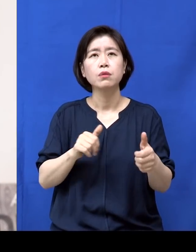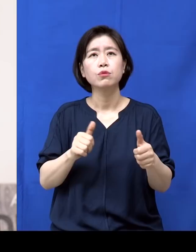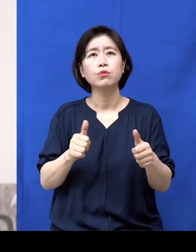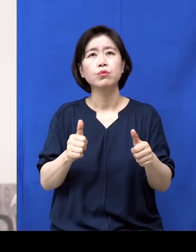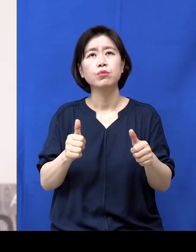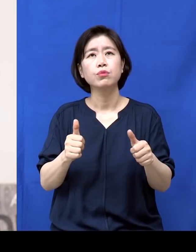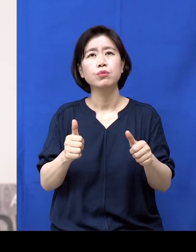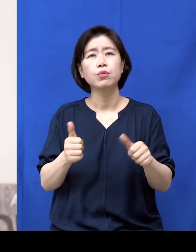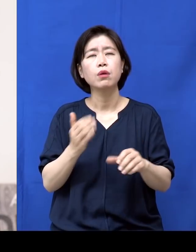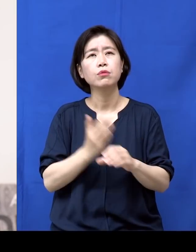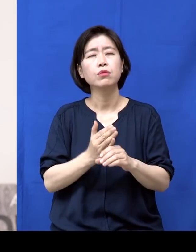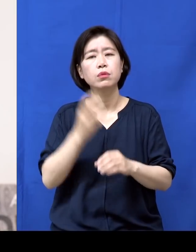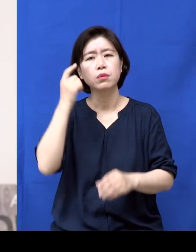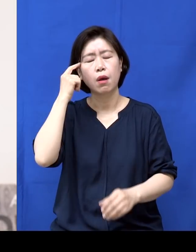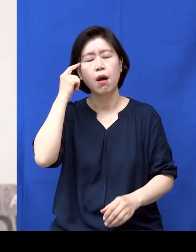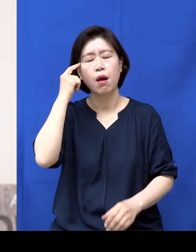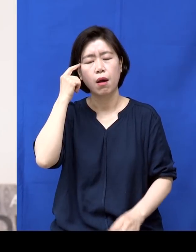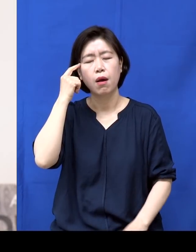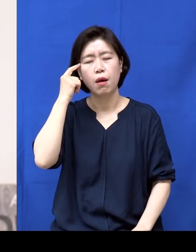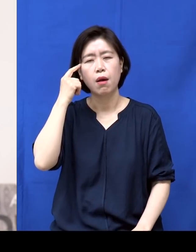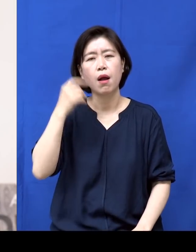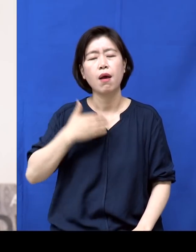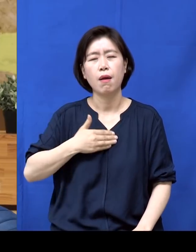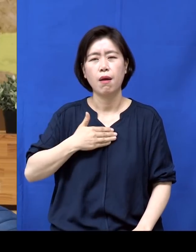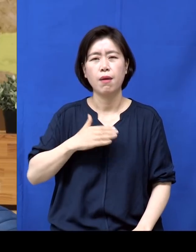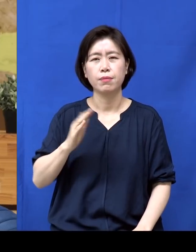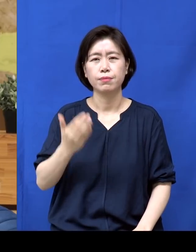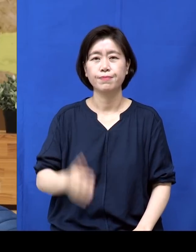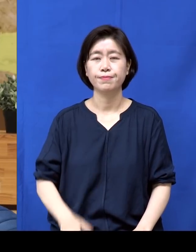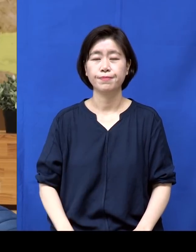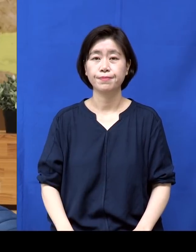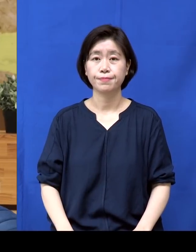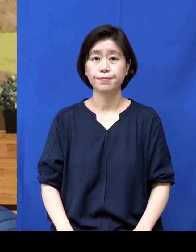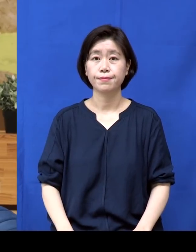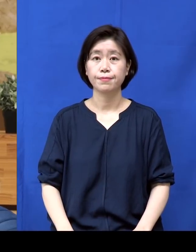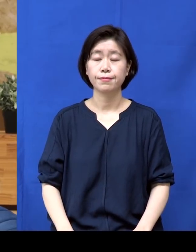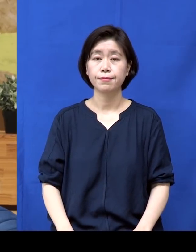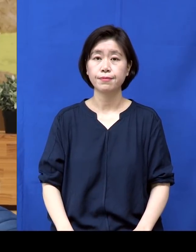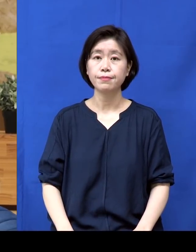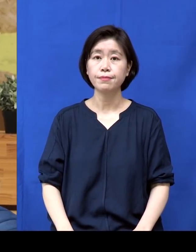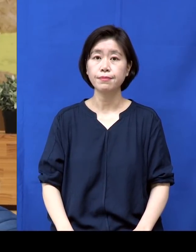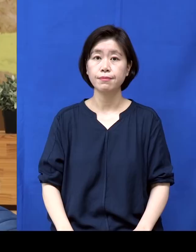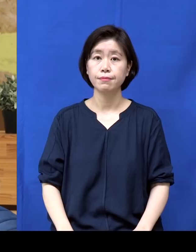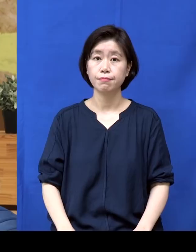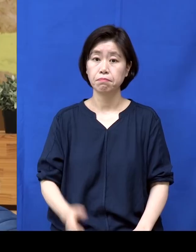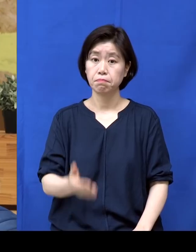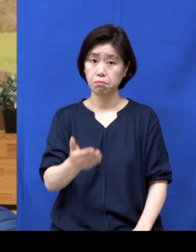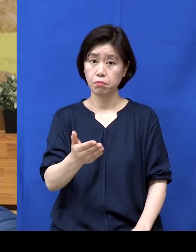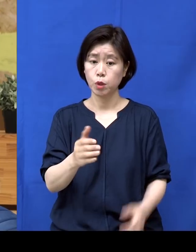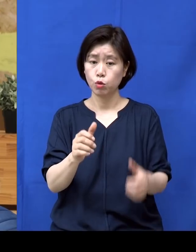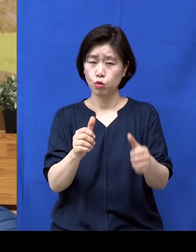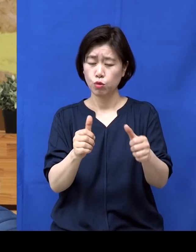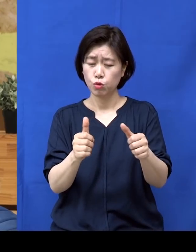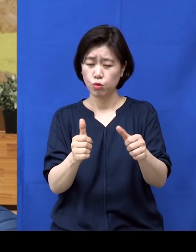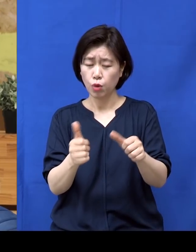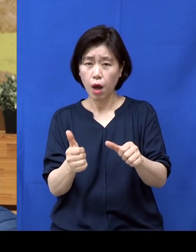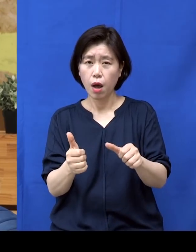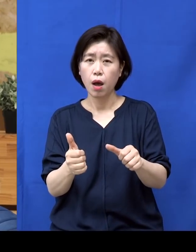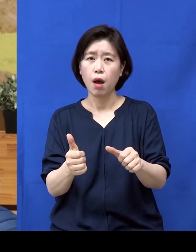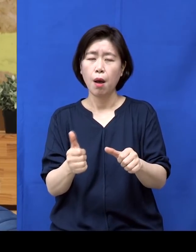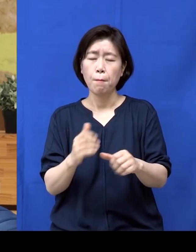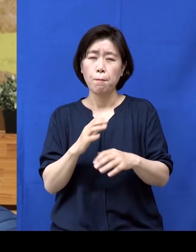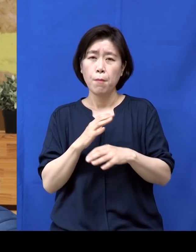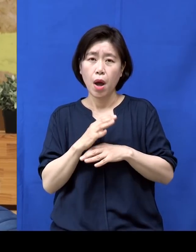네. 직감적으로 경험하게 되는 거였죠. 예. 예. 그럼 그런 죽음의 공포까지 느꼈는데 그때